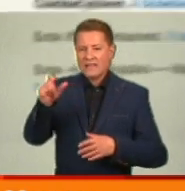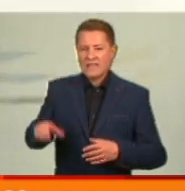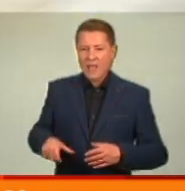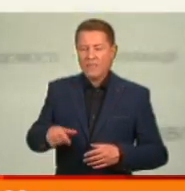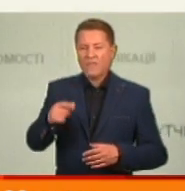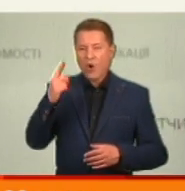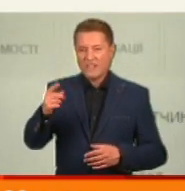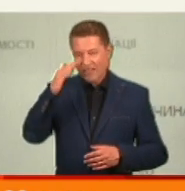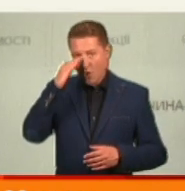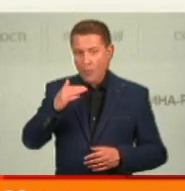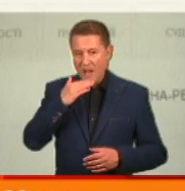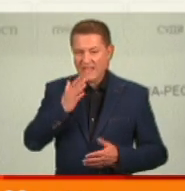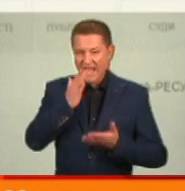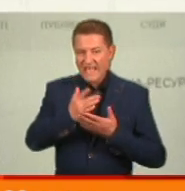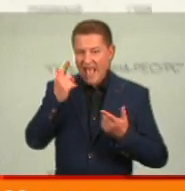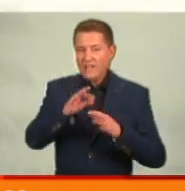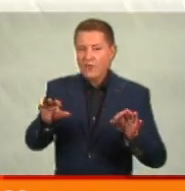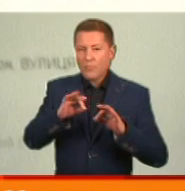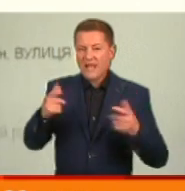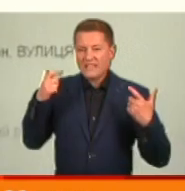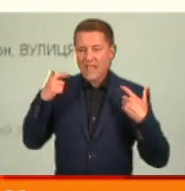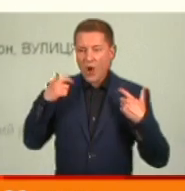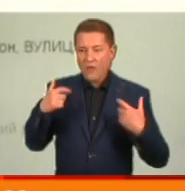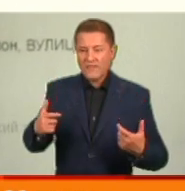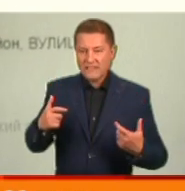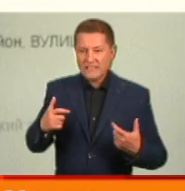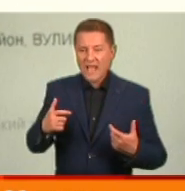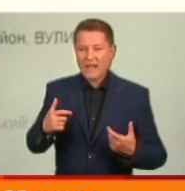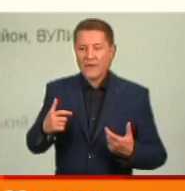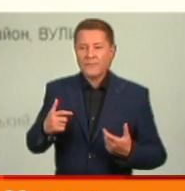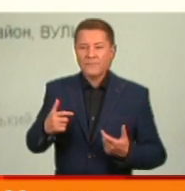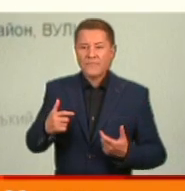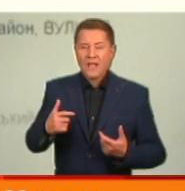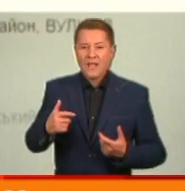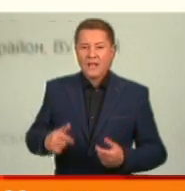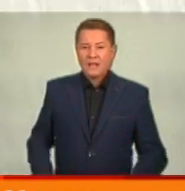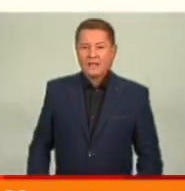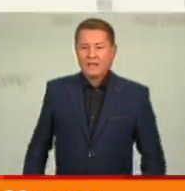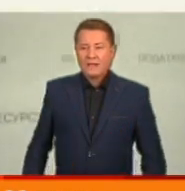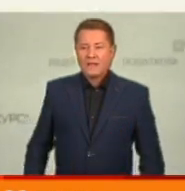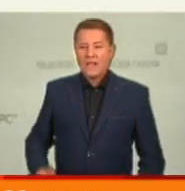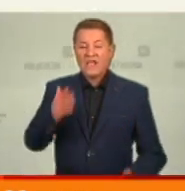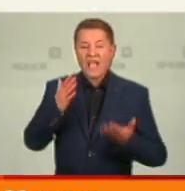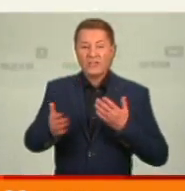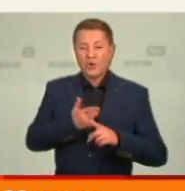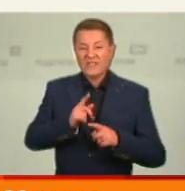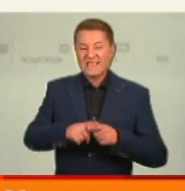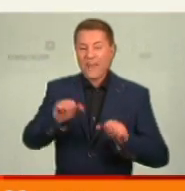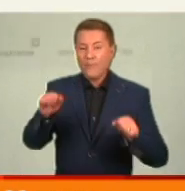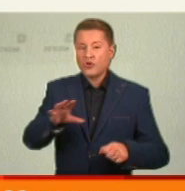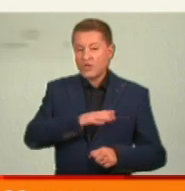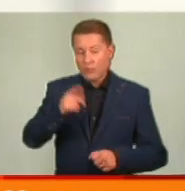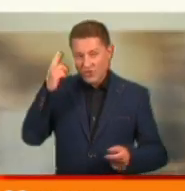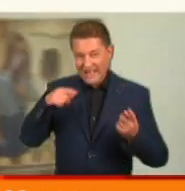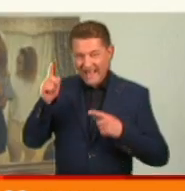У відкритих джерелах є інформація – офіцер співвласник фірми з розробки гравійних і піщаних кар'єрів. Та якщо усе це може бути